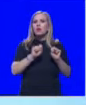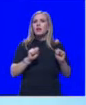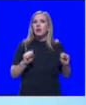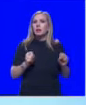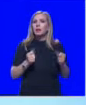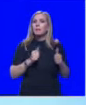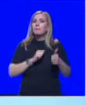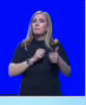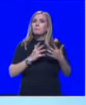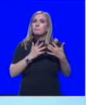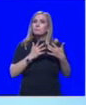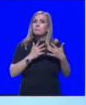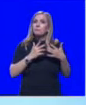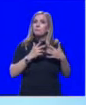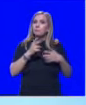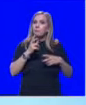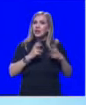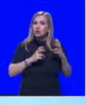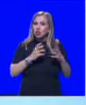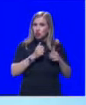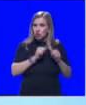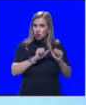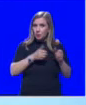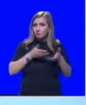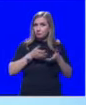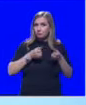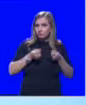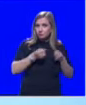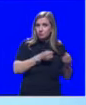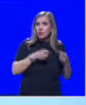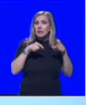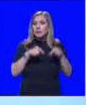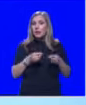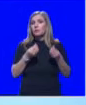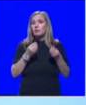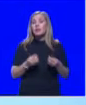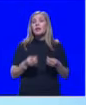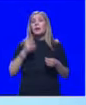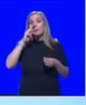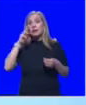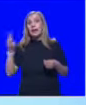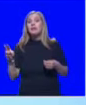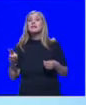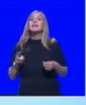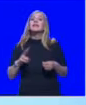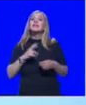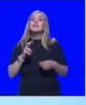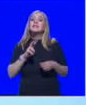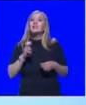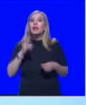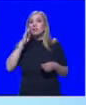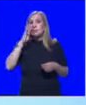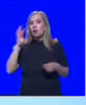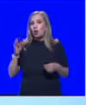бронирани машини за сухопътни войски, сумата там е 1 милиард 220 милиона, а не 2